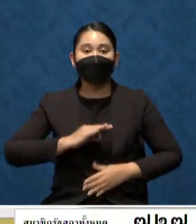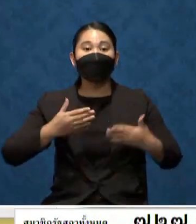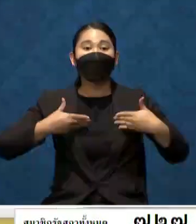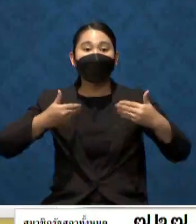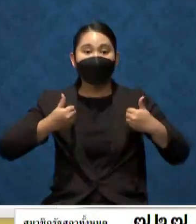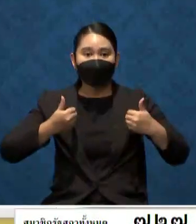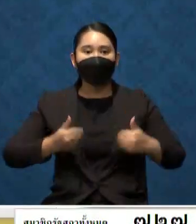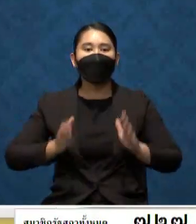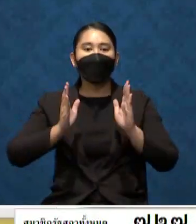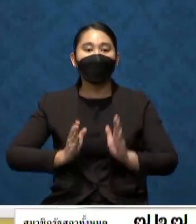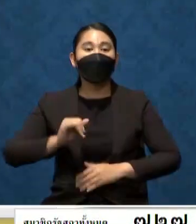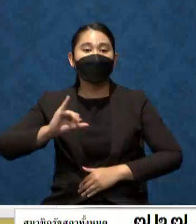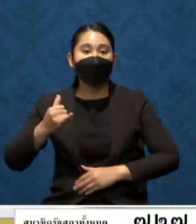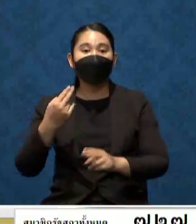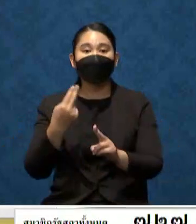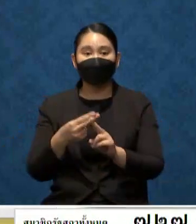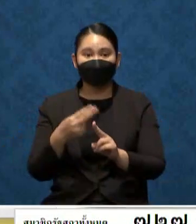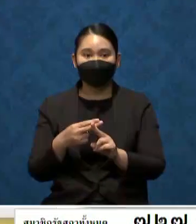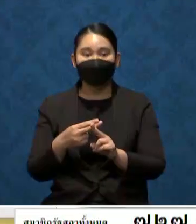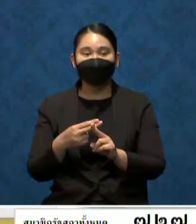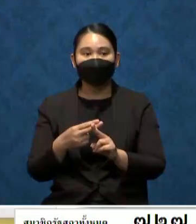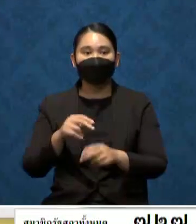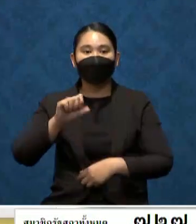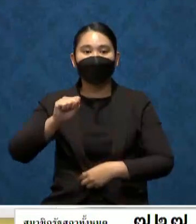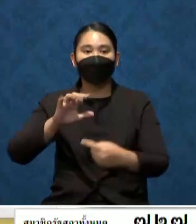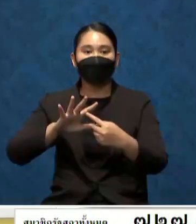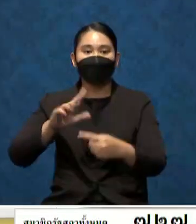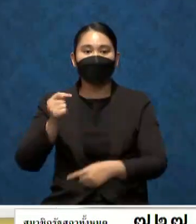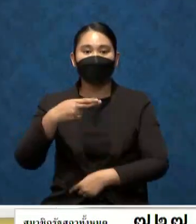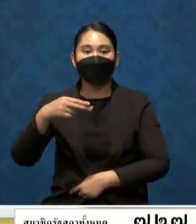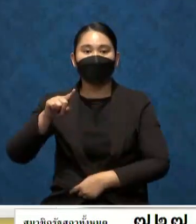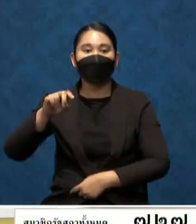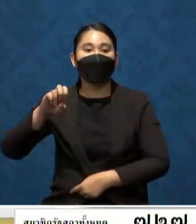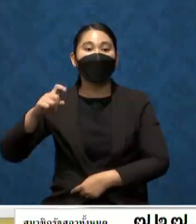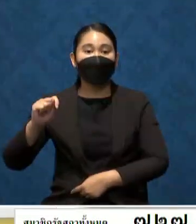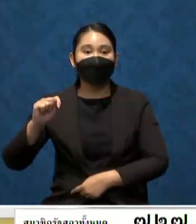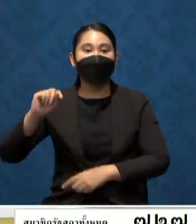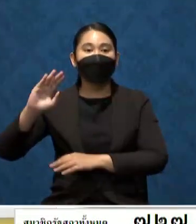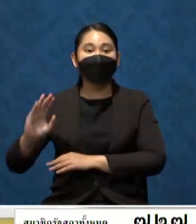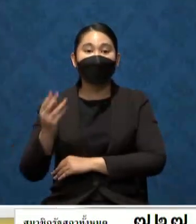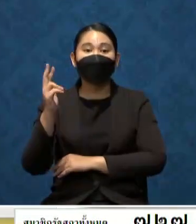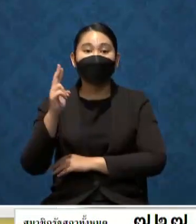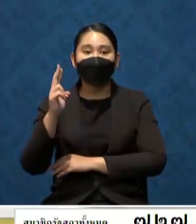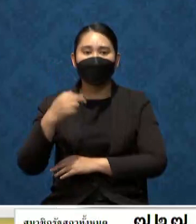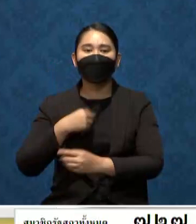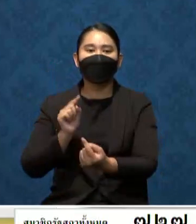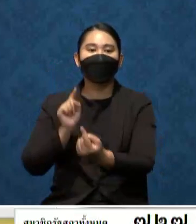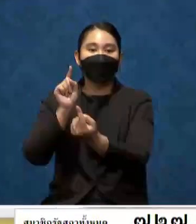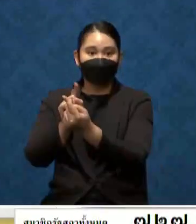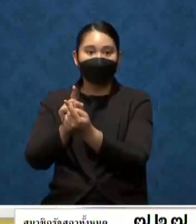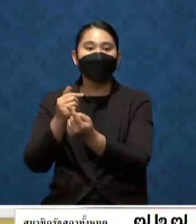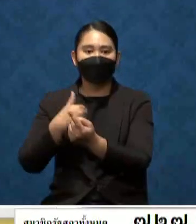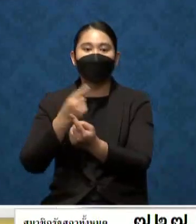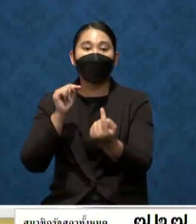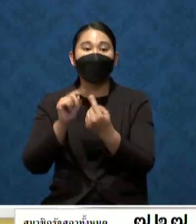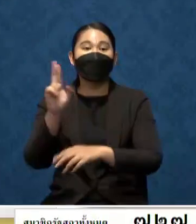บางท่านนะผมขออนุญาตเอ่ยนามท่านสาธิตวงศ์หนองเตยเมื่อกลางวันนี้ก็ไปพบจะเผอิญพบกันที่ในช่วงรับ